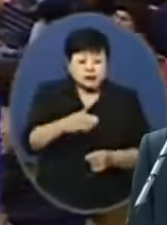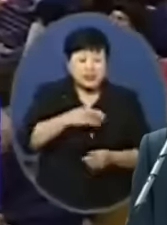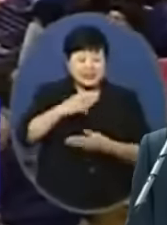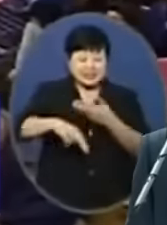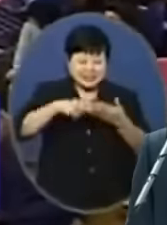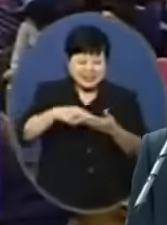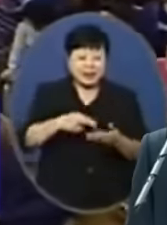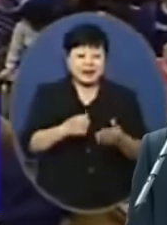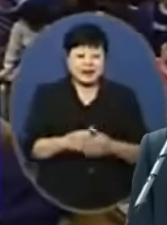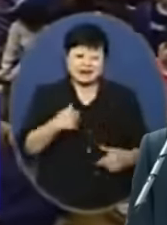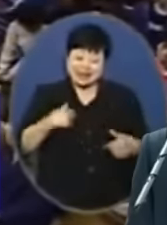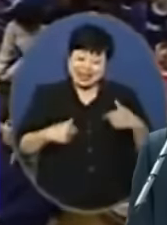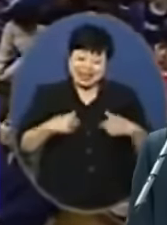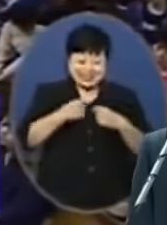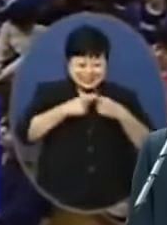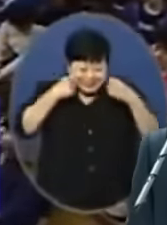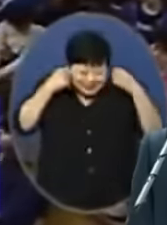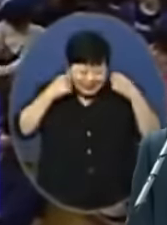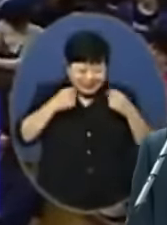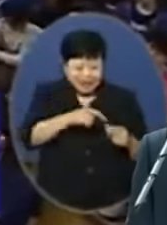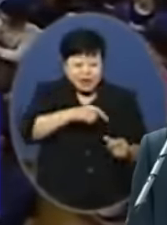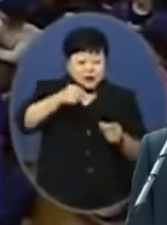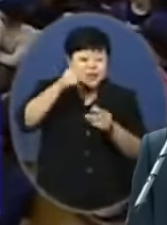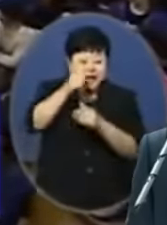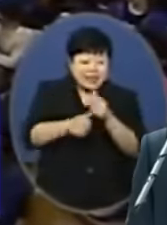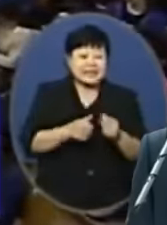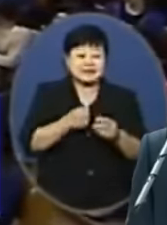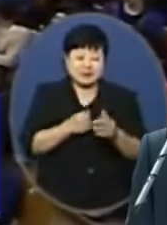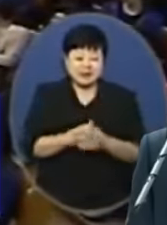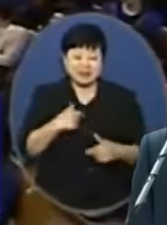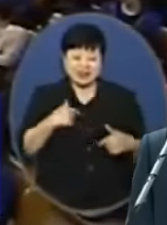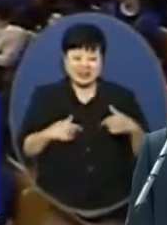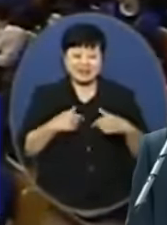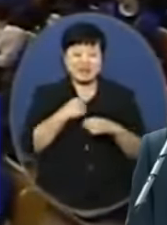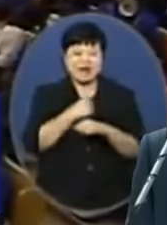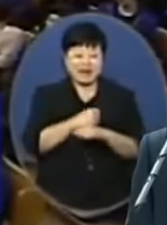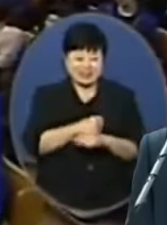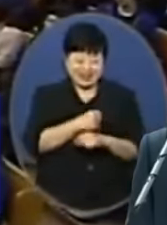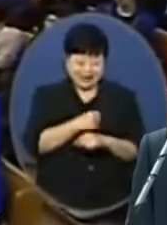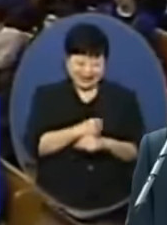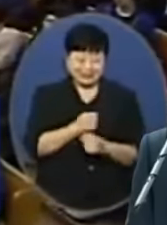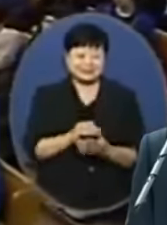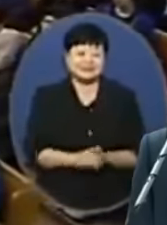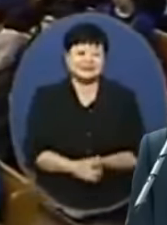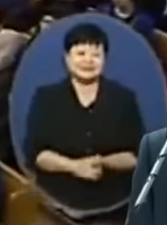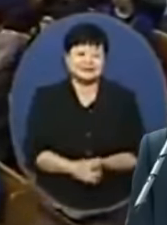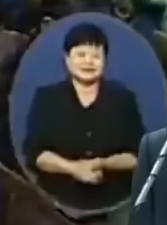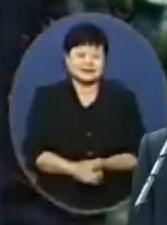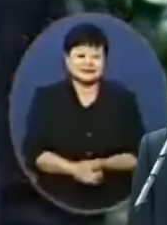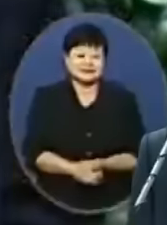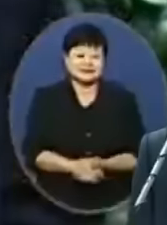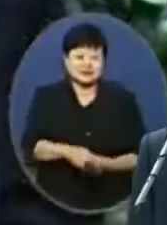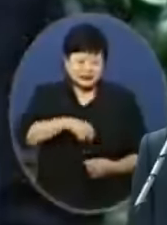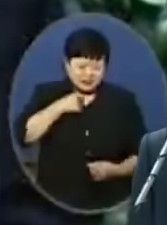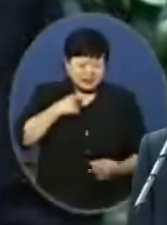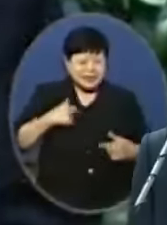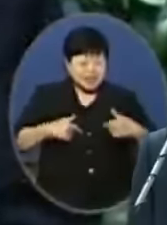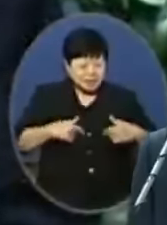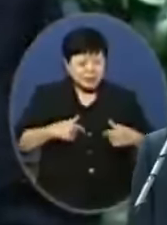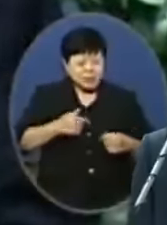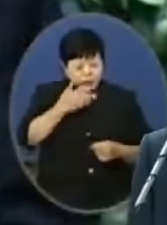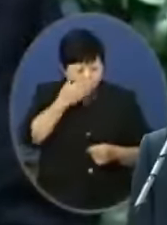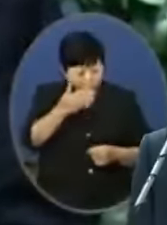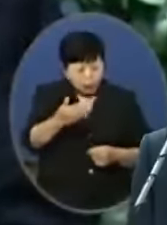나는 야훼로 말미암아 즐거워하며 나의 구원의 하나님으로 말미암아 기뻐하리로다. 이게 진짜로 기뻐할 수